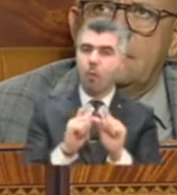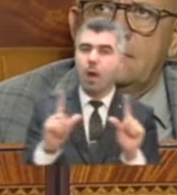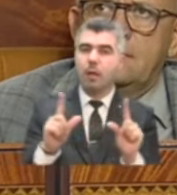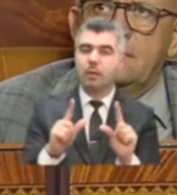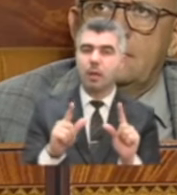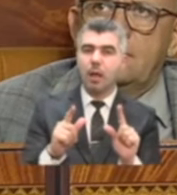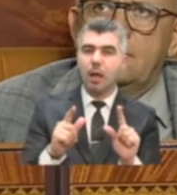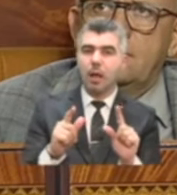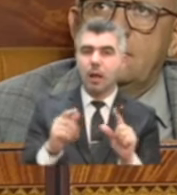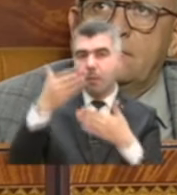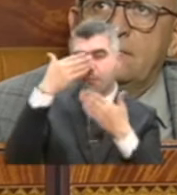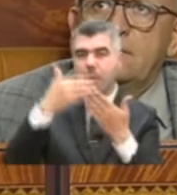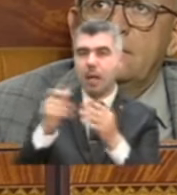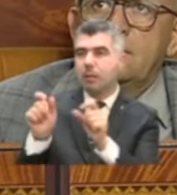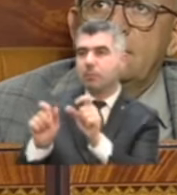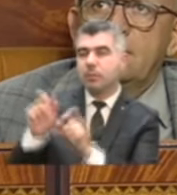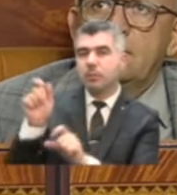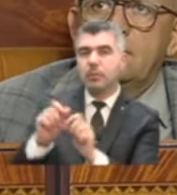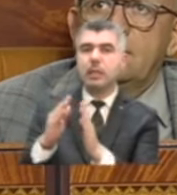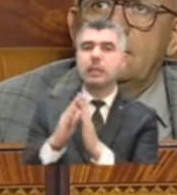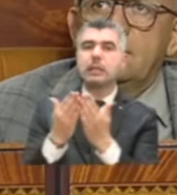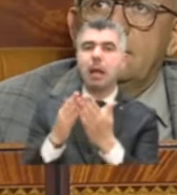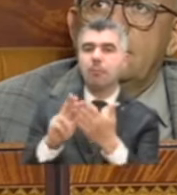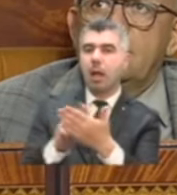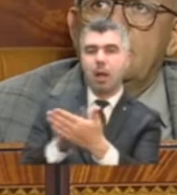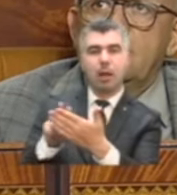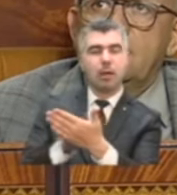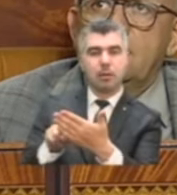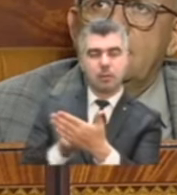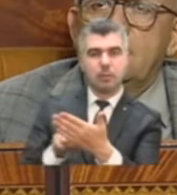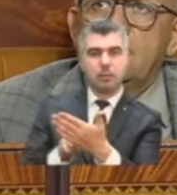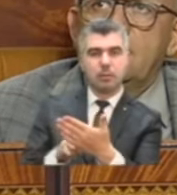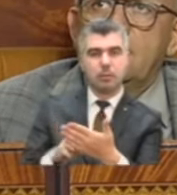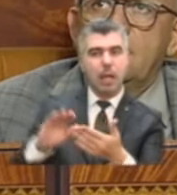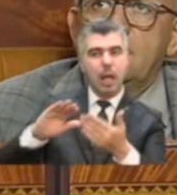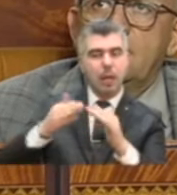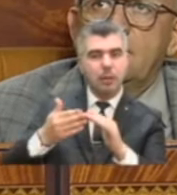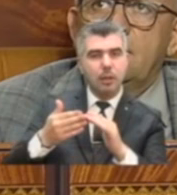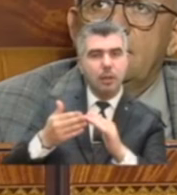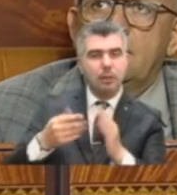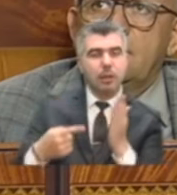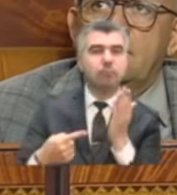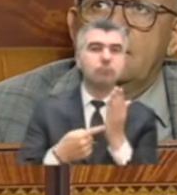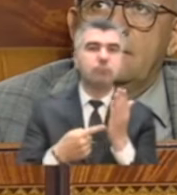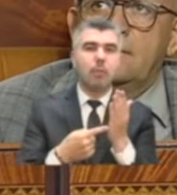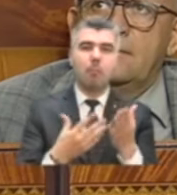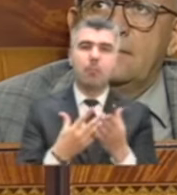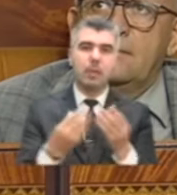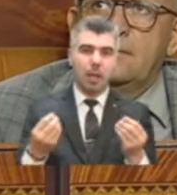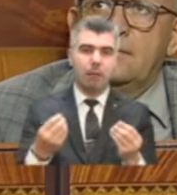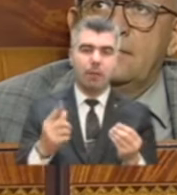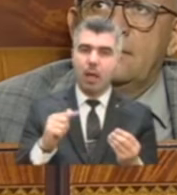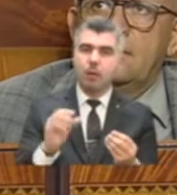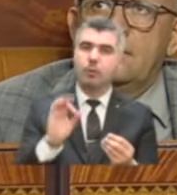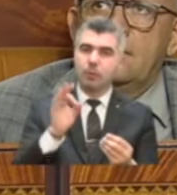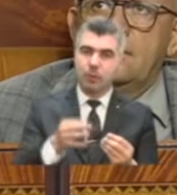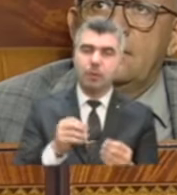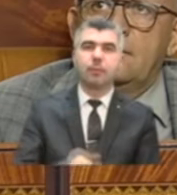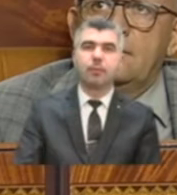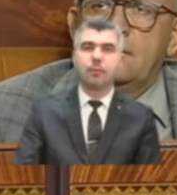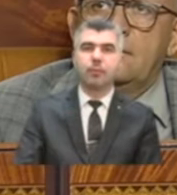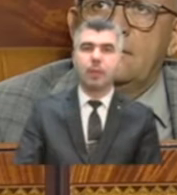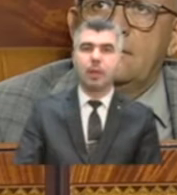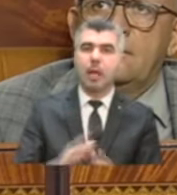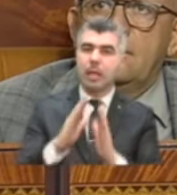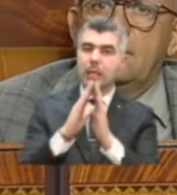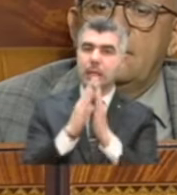المغاربة بالكتاب والقراءة في زمن التكنولوجيا والذكاء الاصطناعي. لابد من الإقرار بأن الكتاب والقراءة لا زال